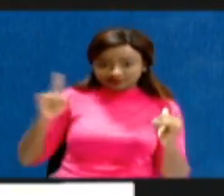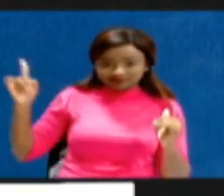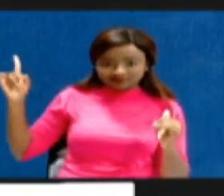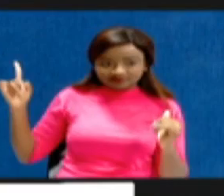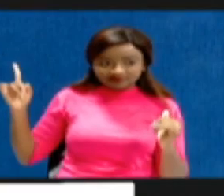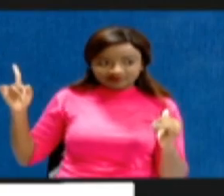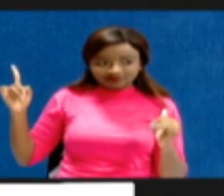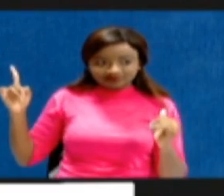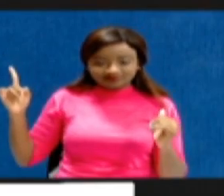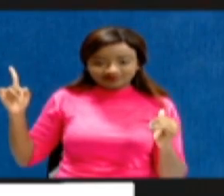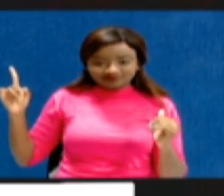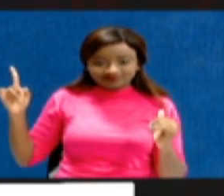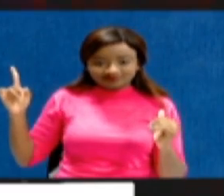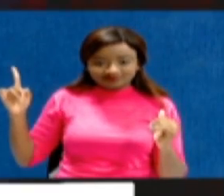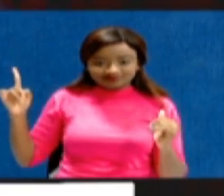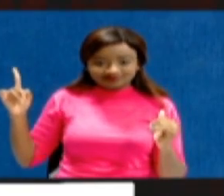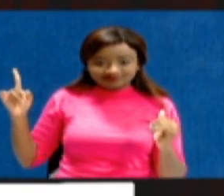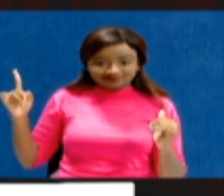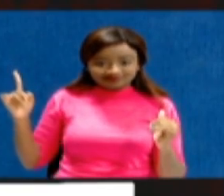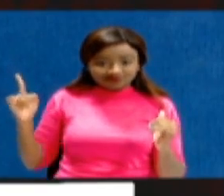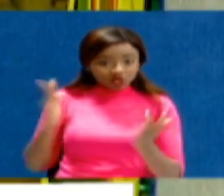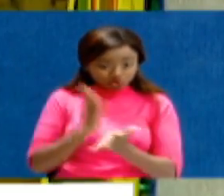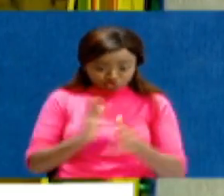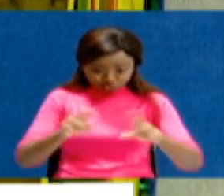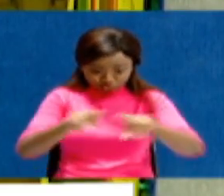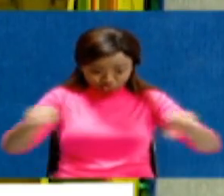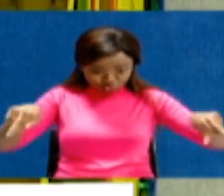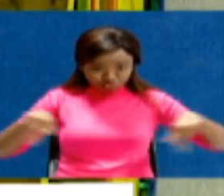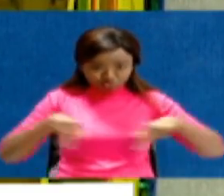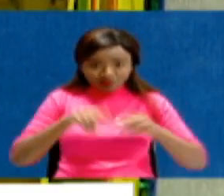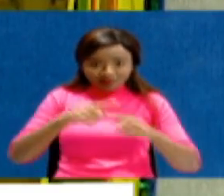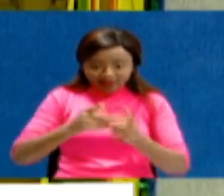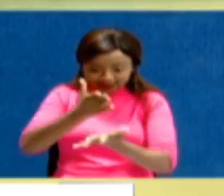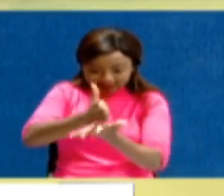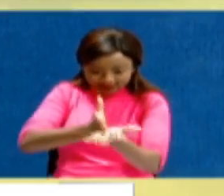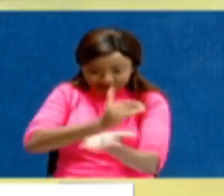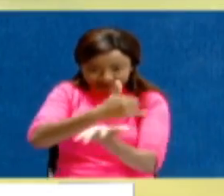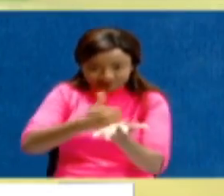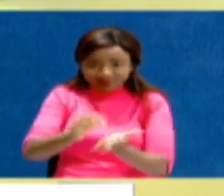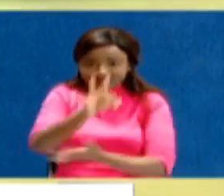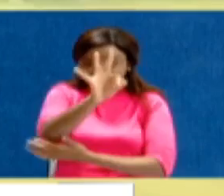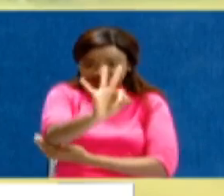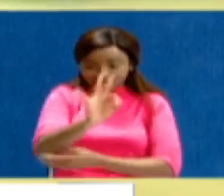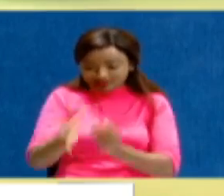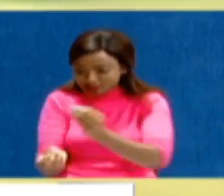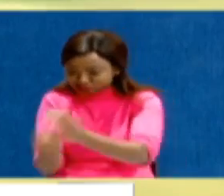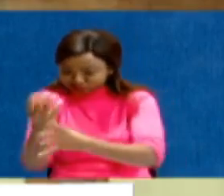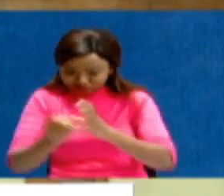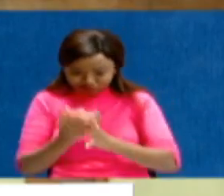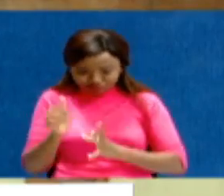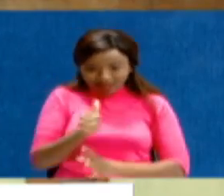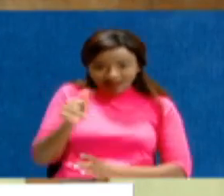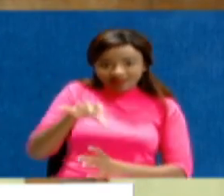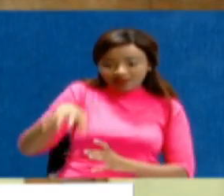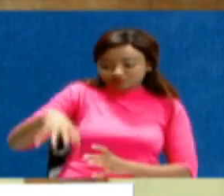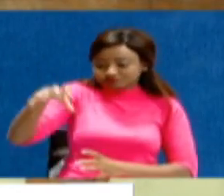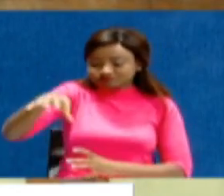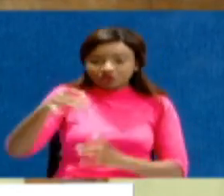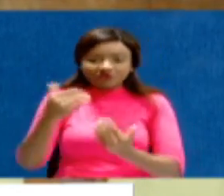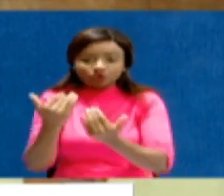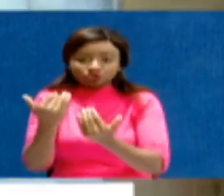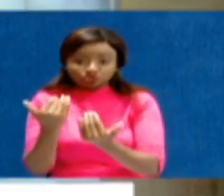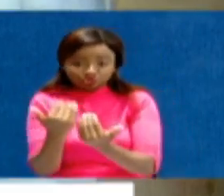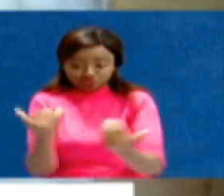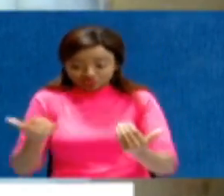Halo. Ni chumba lakini kimegawanywa mara tatu kutoa nafasi kwa vyumba vingine tofauti kwa watoto wasichana na wavulana. Na